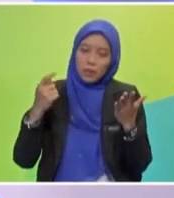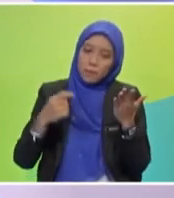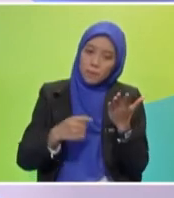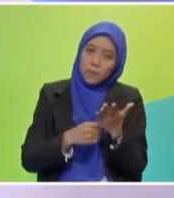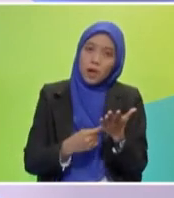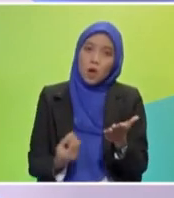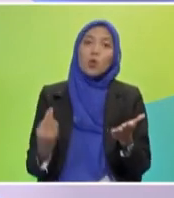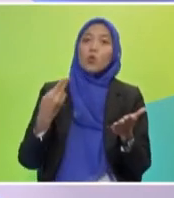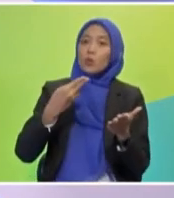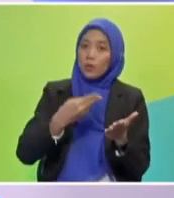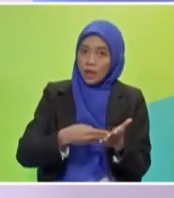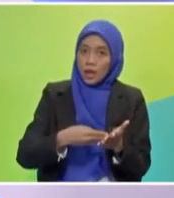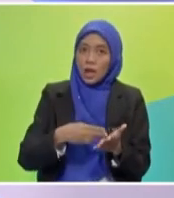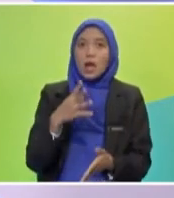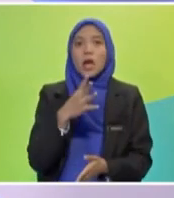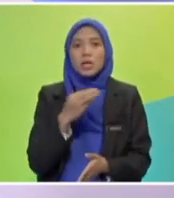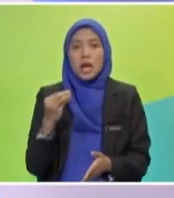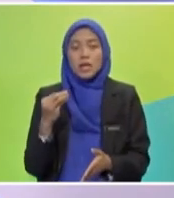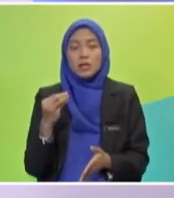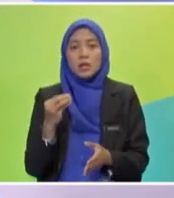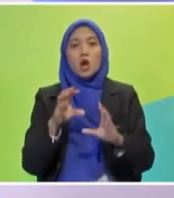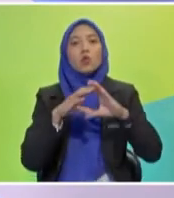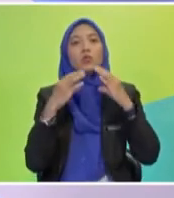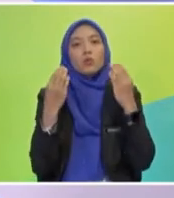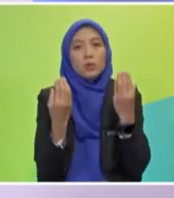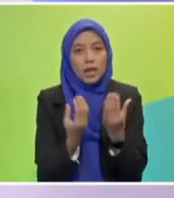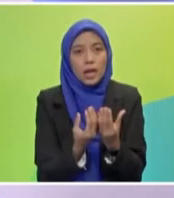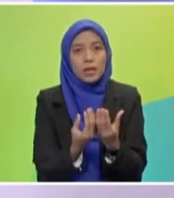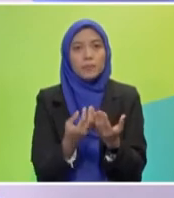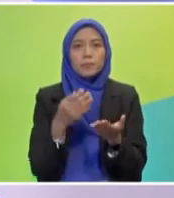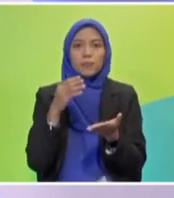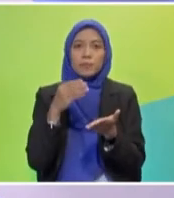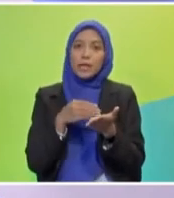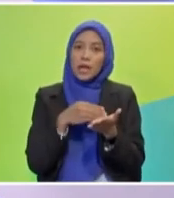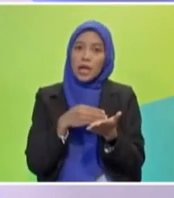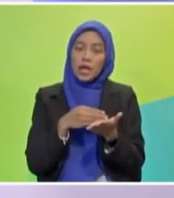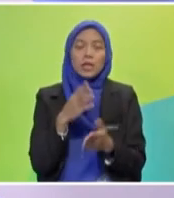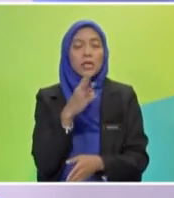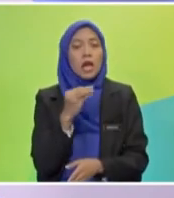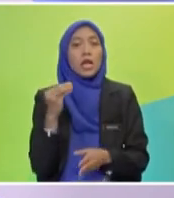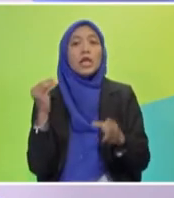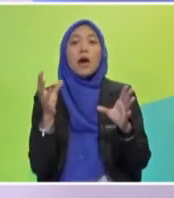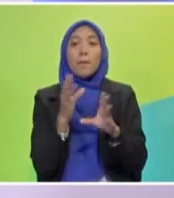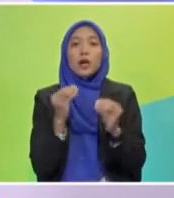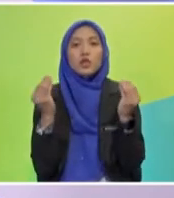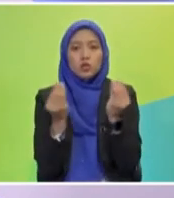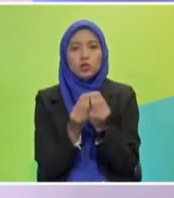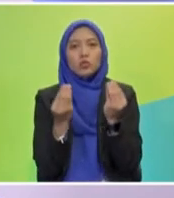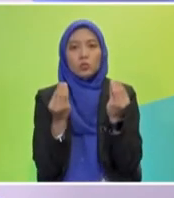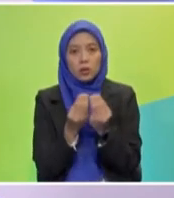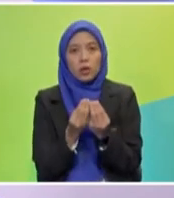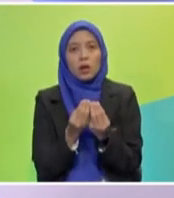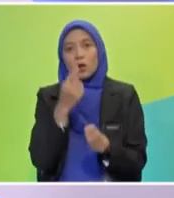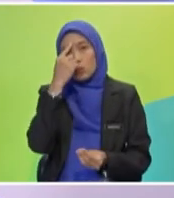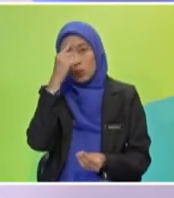yang berulang dan juga adanya kumpulan dan juga bilangan ahli. Dan seterusnya kita akan dapat jumlah bagi menentukan jawapan untuk darab